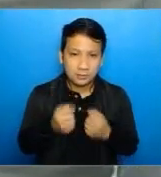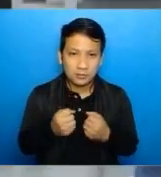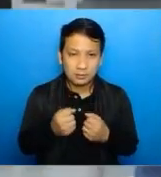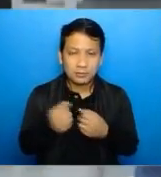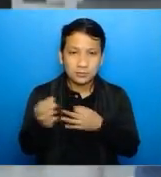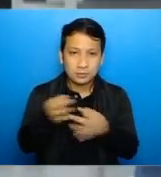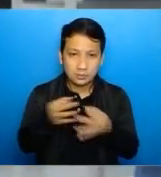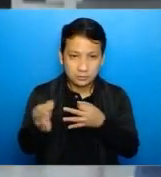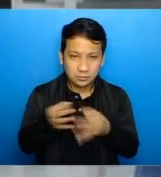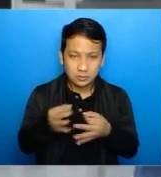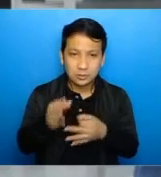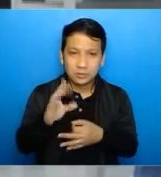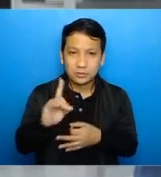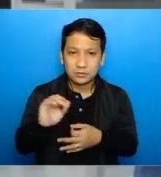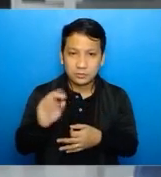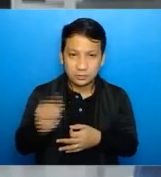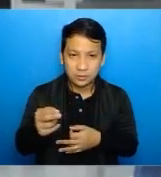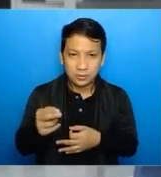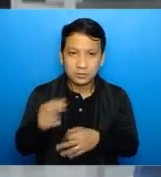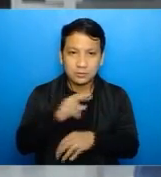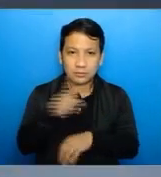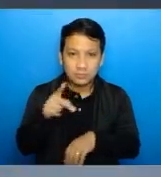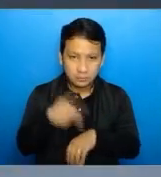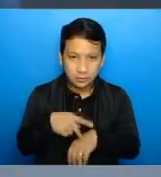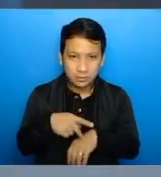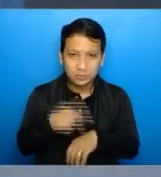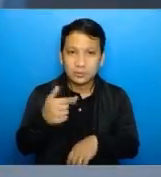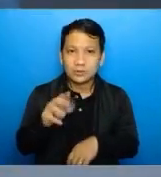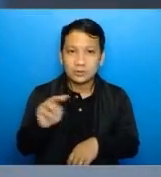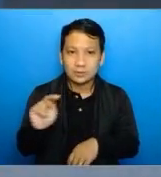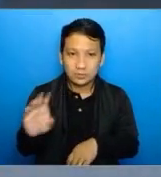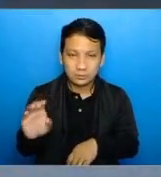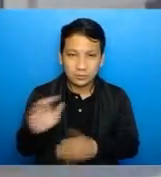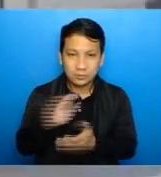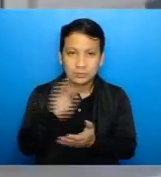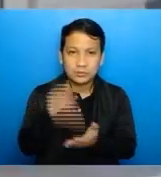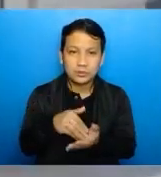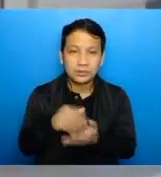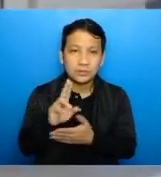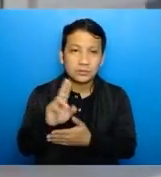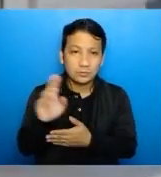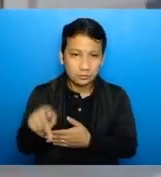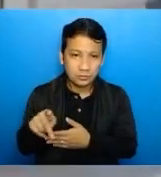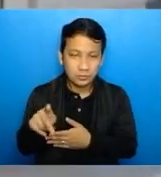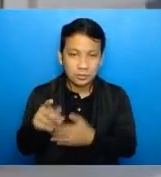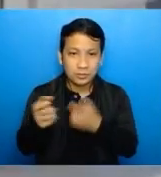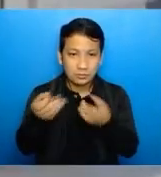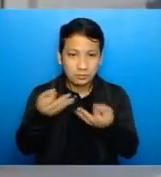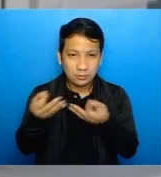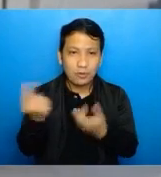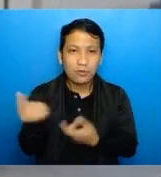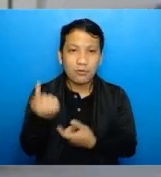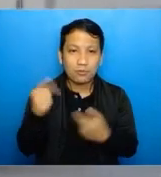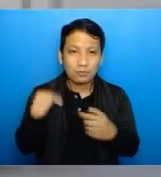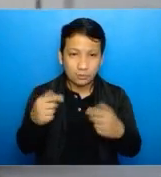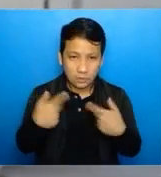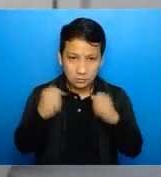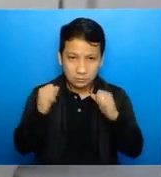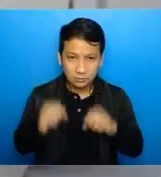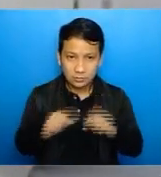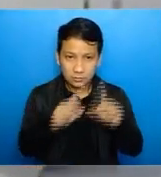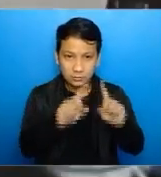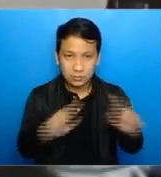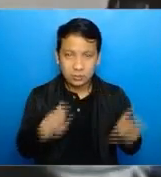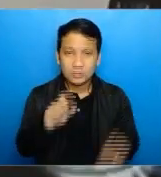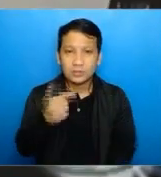DOH, tanging ang Philippine Genome Center ng University of the Philippines ang pasilidad sa bansa na kayang magsagawa ng genome